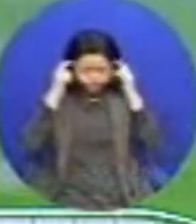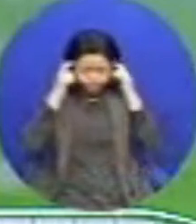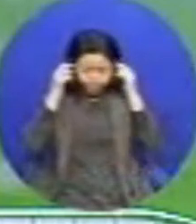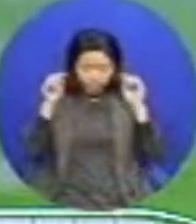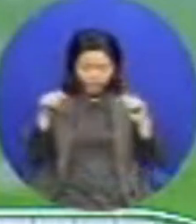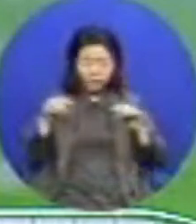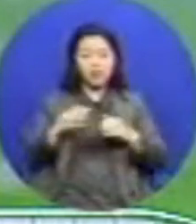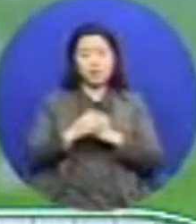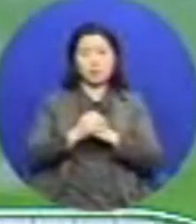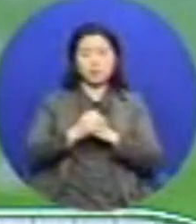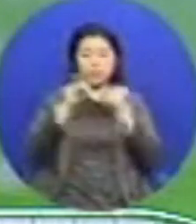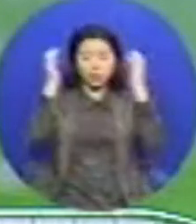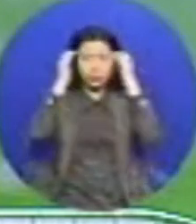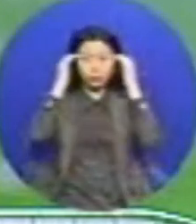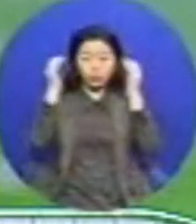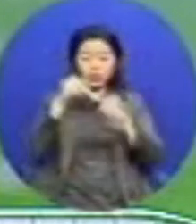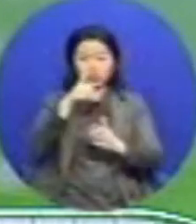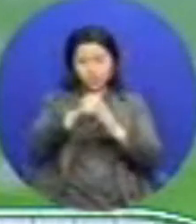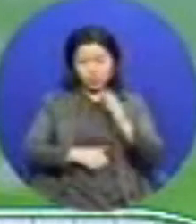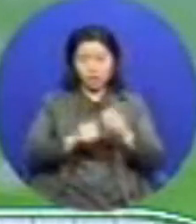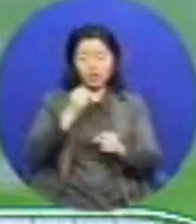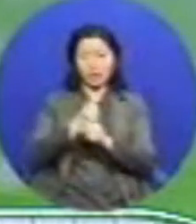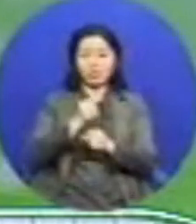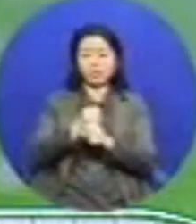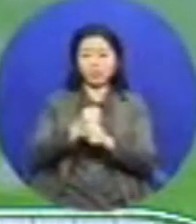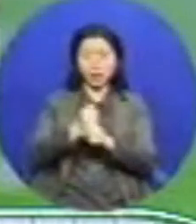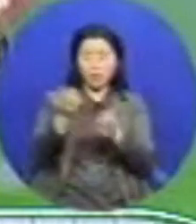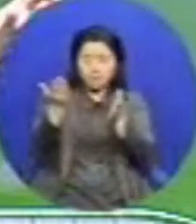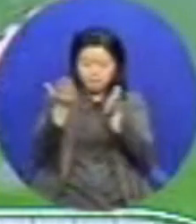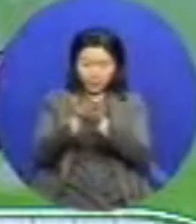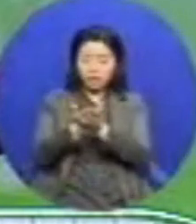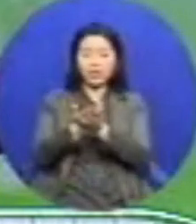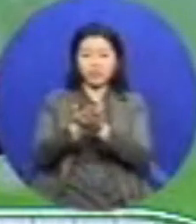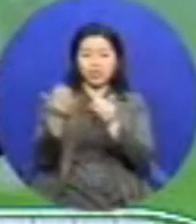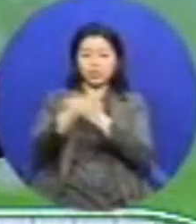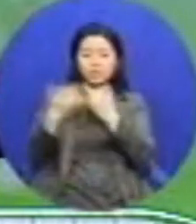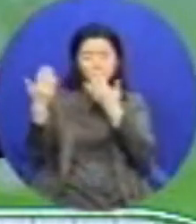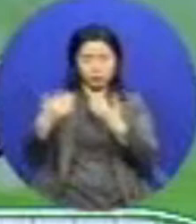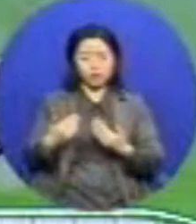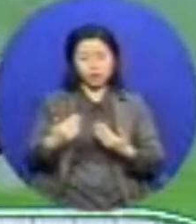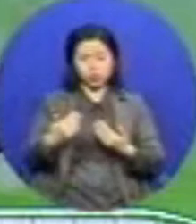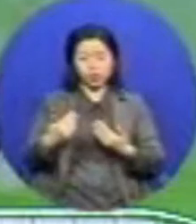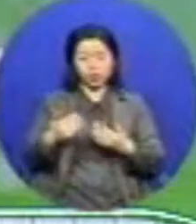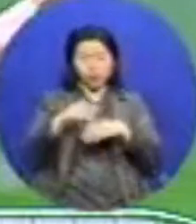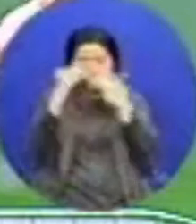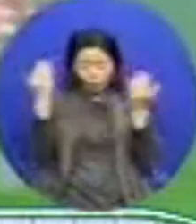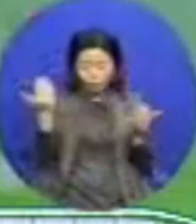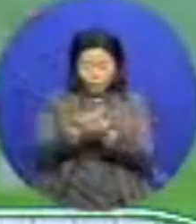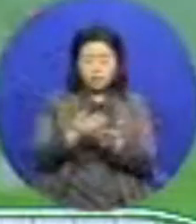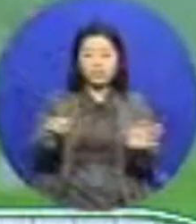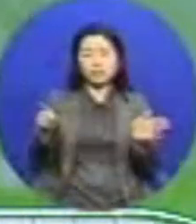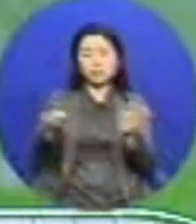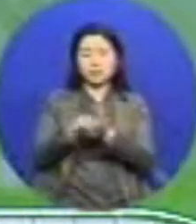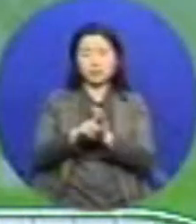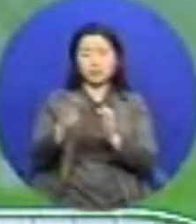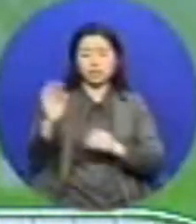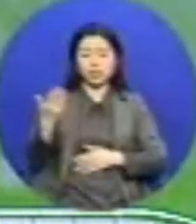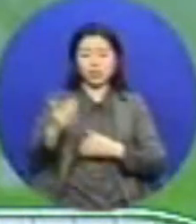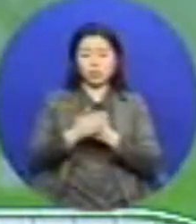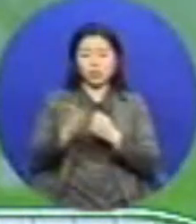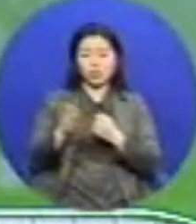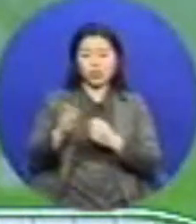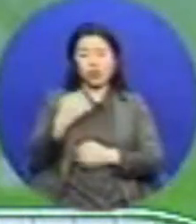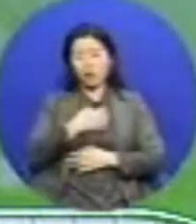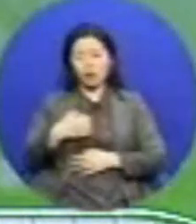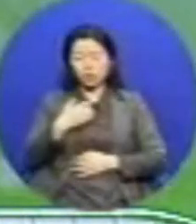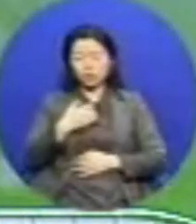큰 힘을 주시죠 겠는가 완전히 믿어지니 까 이제는 걱정과 근심이 없어요